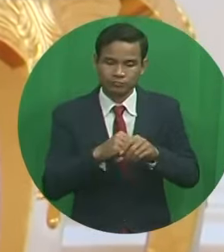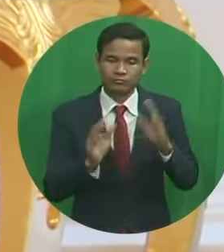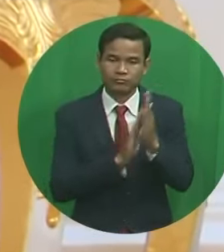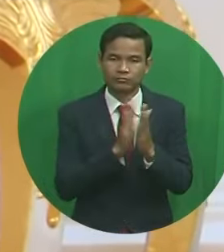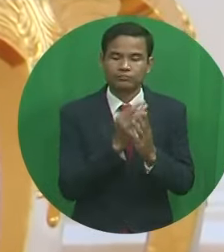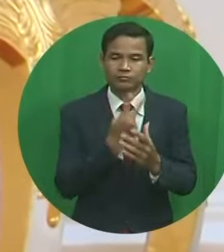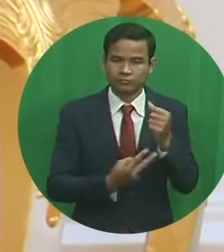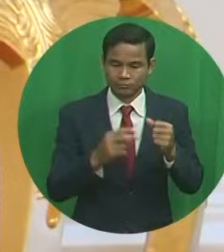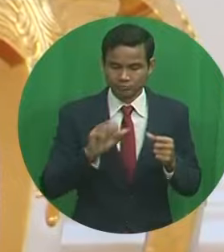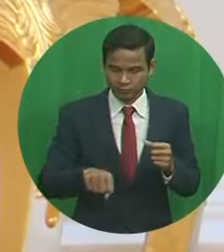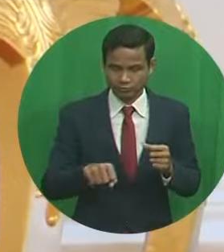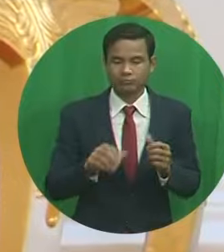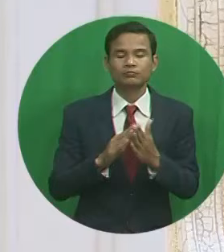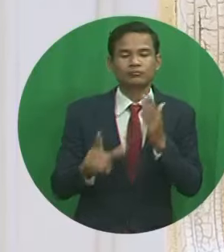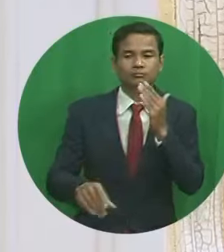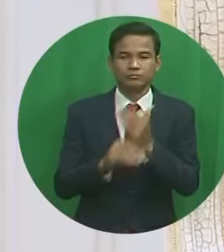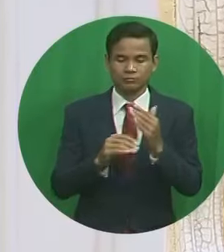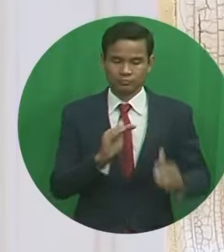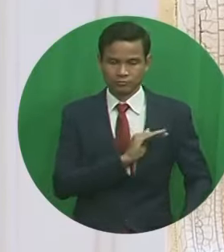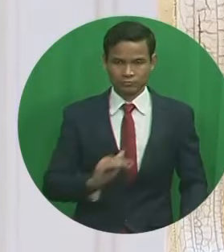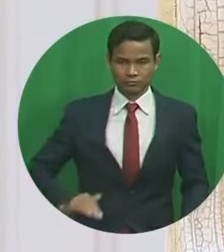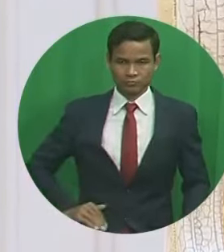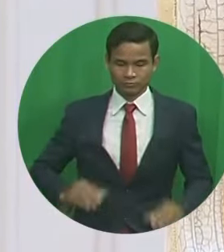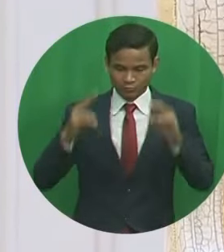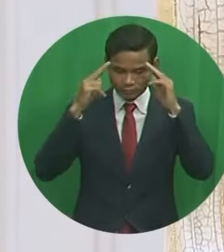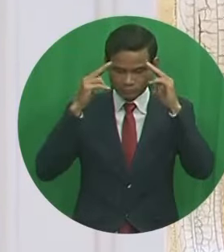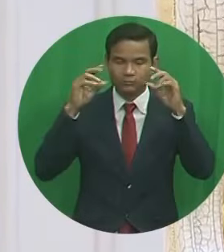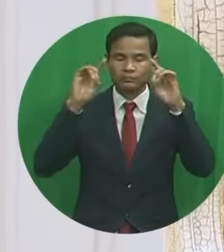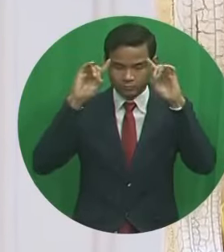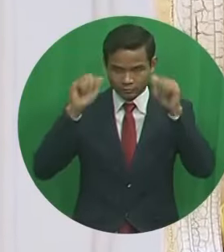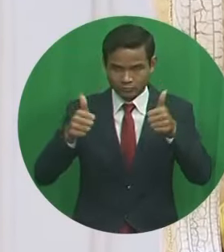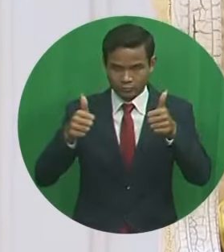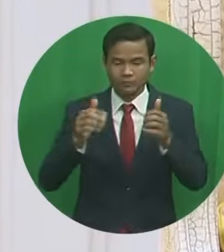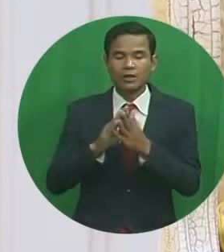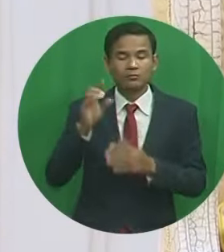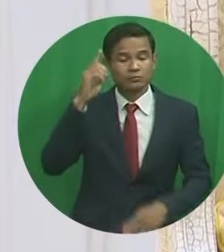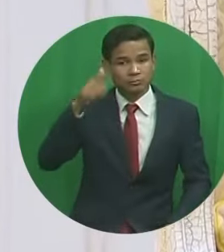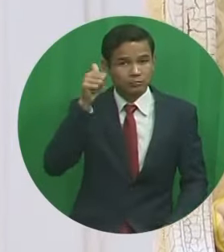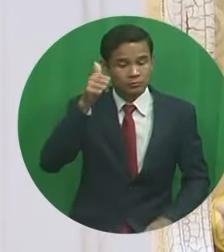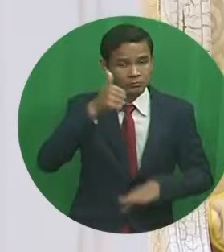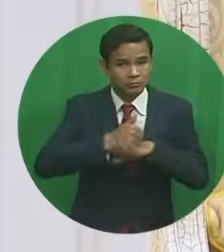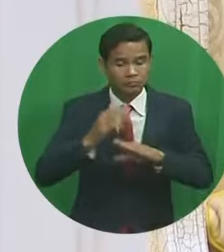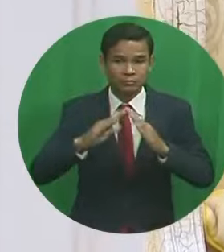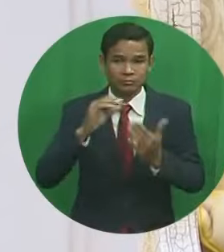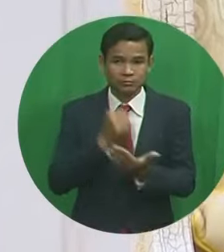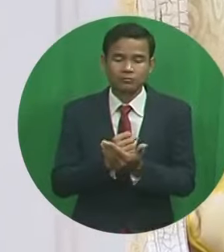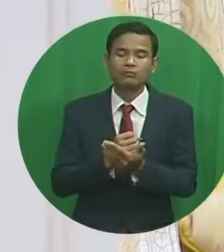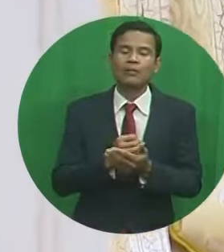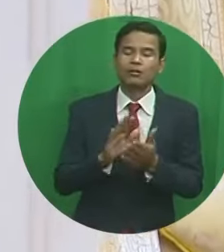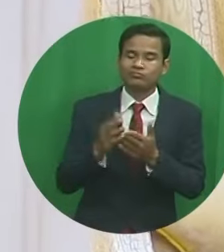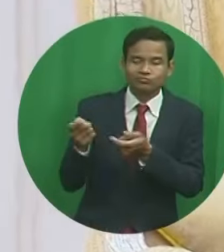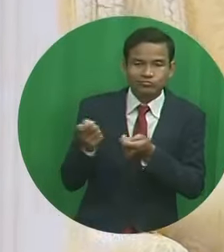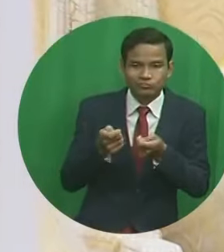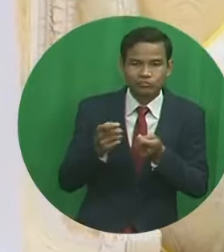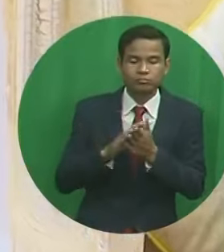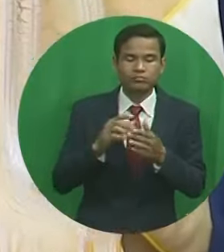ពីរបន្ថែមលើនេះសម្ដេចធិបតីបានបញ្ជាក់ជូនលោកជំទាវឯកអគ្គរដ្ឋទូតអំពីគោលនយោបាយតេទៀងនិងលើកទឹ